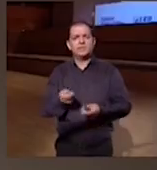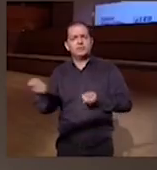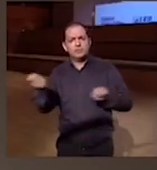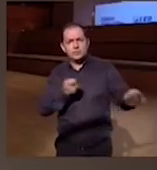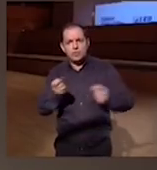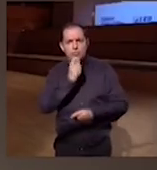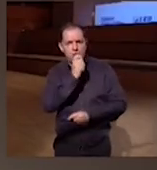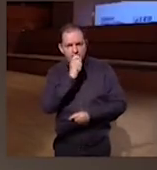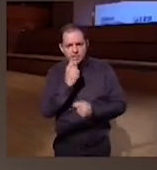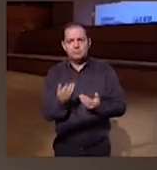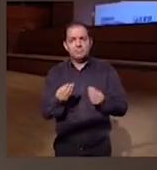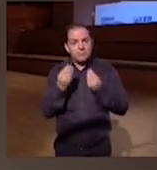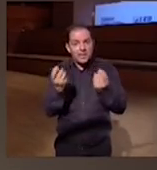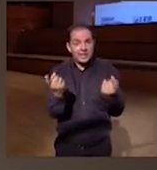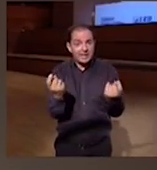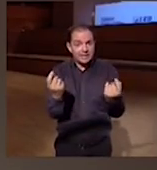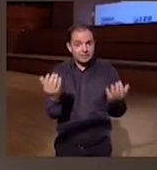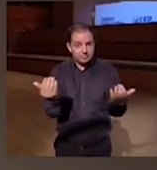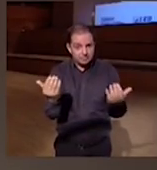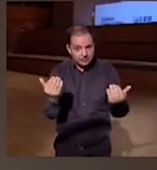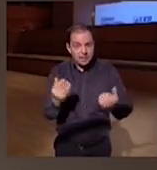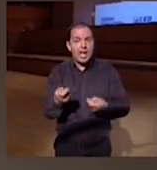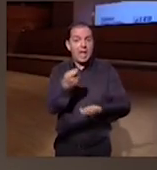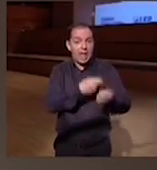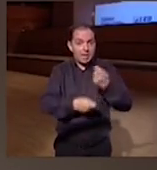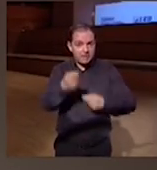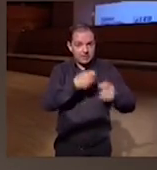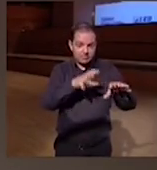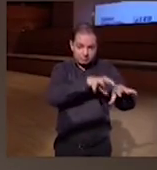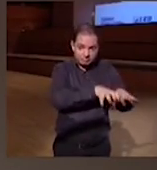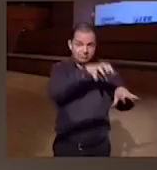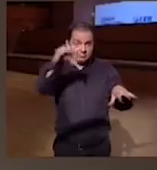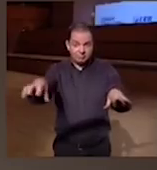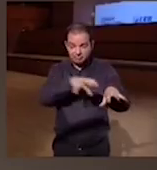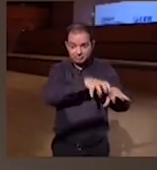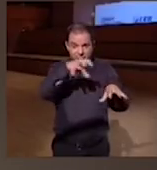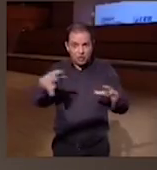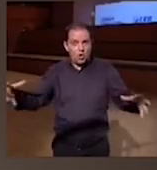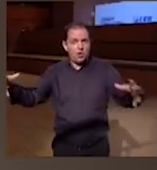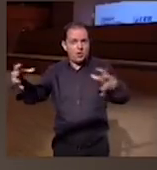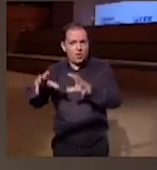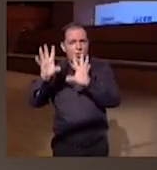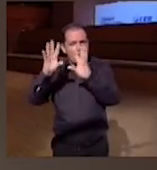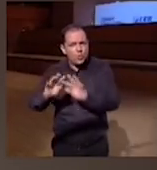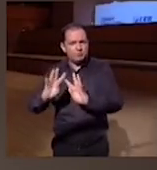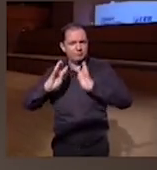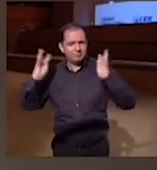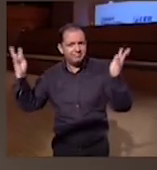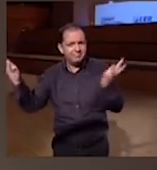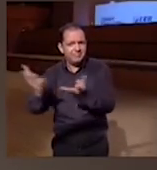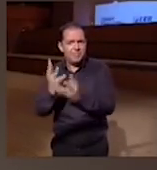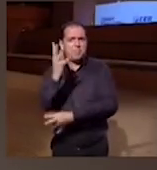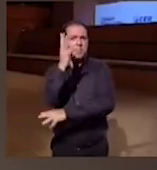δοθούν κίνητρα για την μετεγκατάσταση των επιχειρήσεων σε οργανωμένους υποδοχείς. Έτσι, η